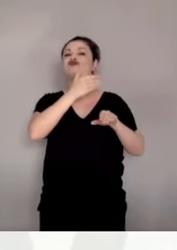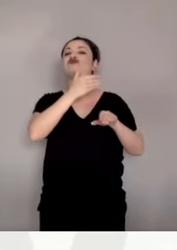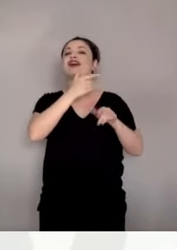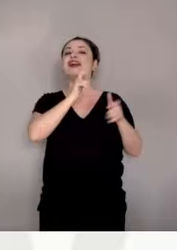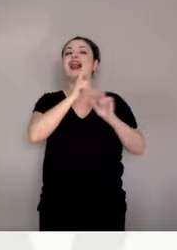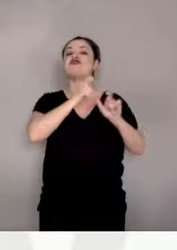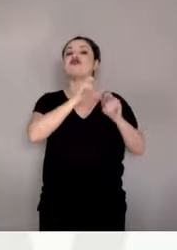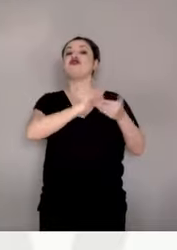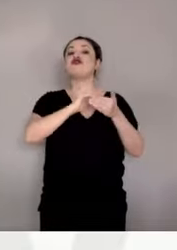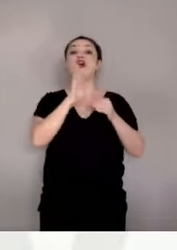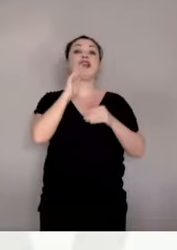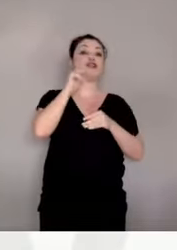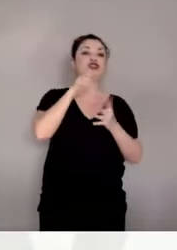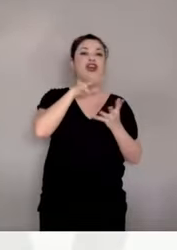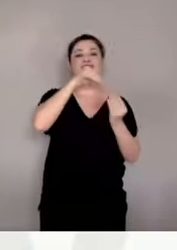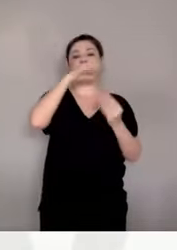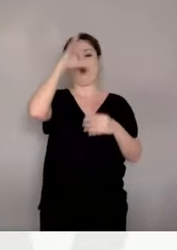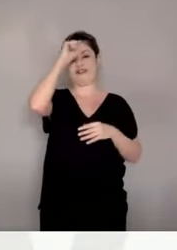di Padova.